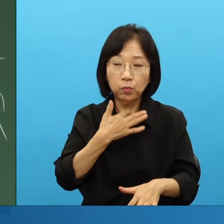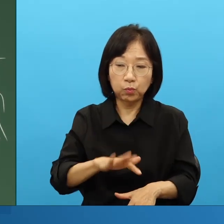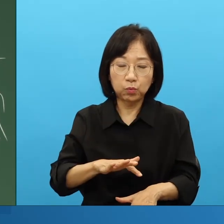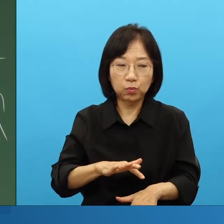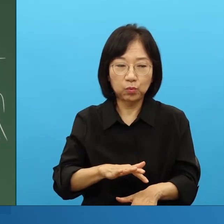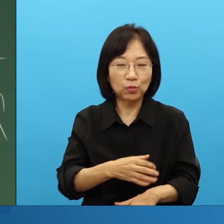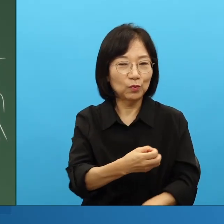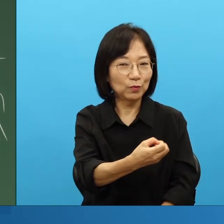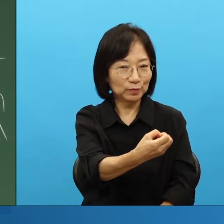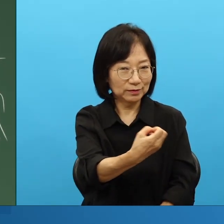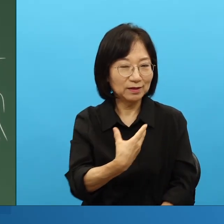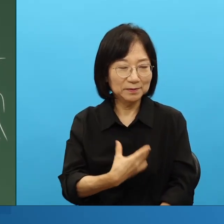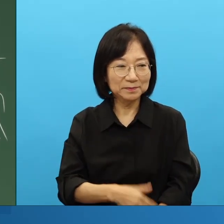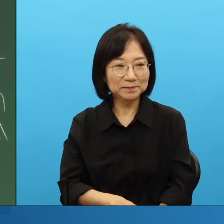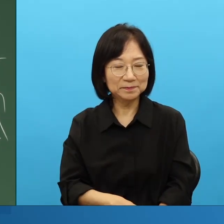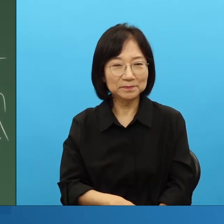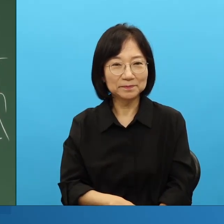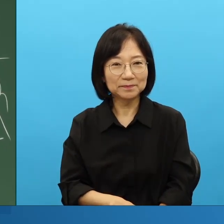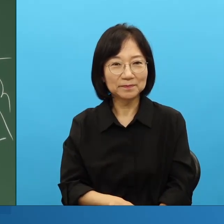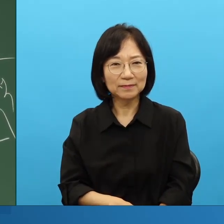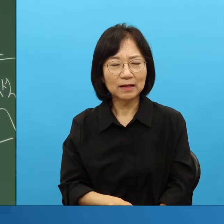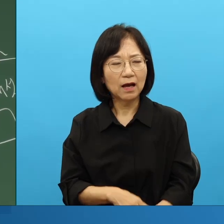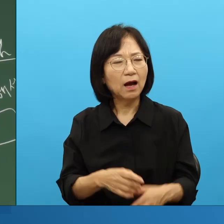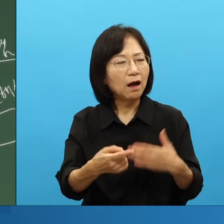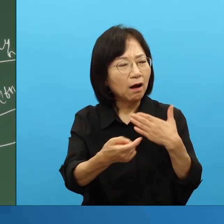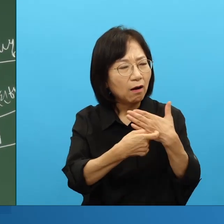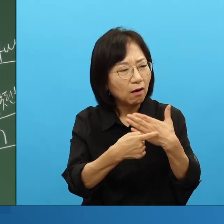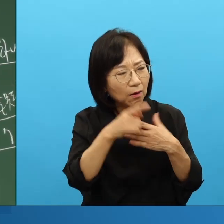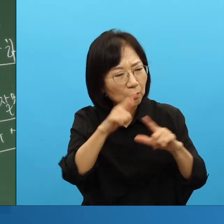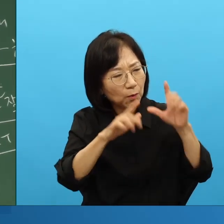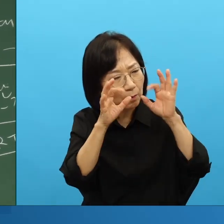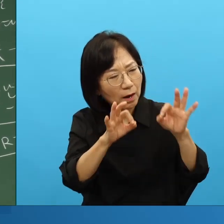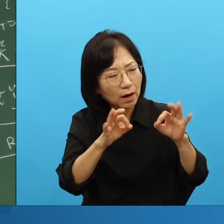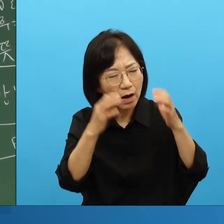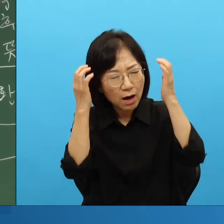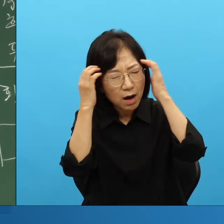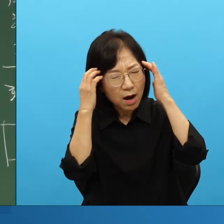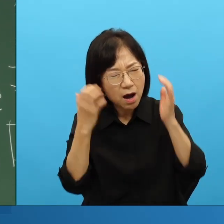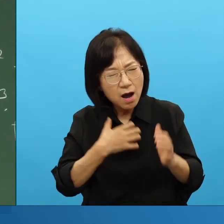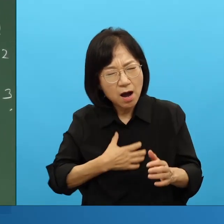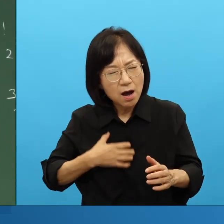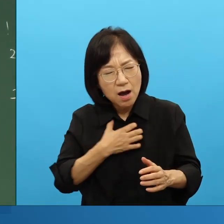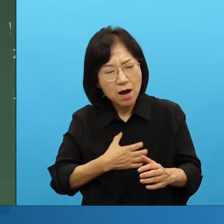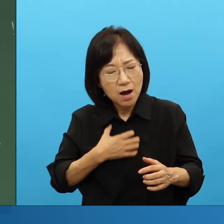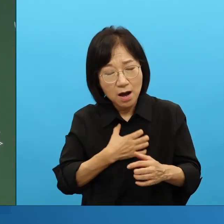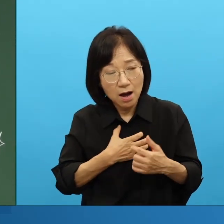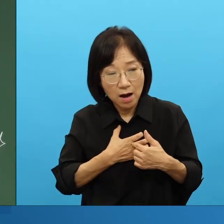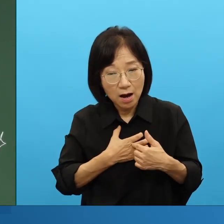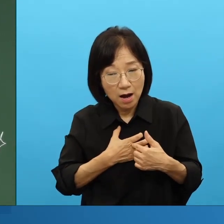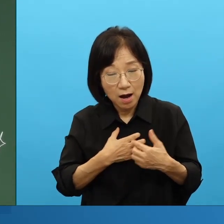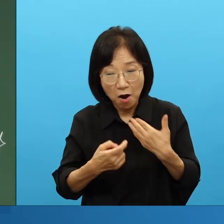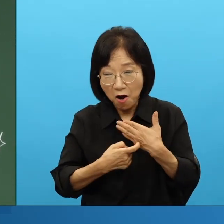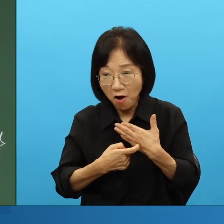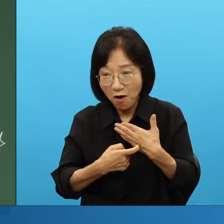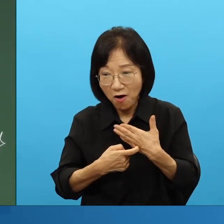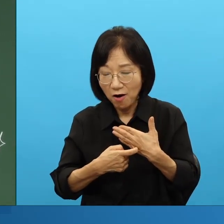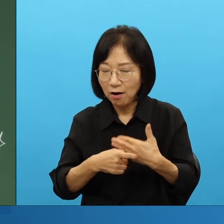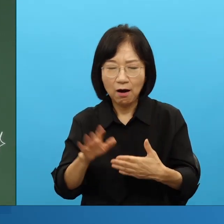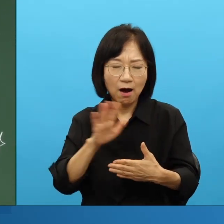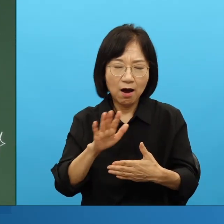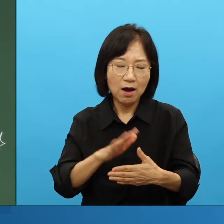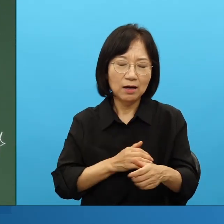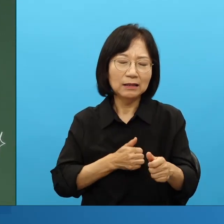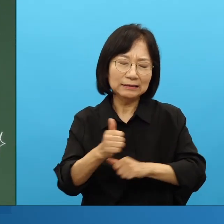后来你们去了天国之后，问一下七名人们，他们会回答，我们一点没有觉得痛苦。 여러분이 환난 온 것처럼 보이지만은 여러분의 전혀 고통이 안 돼 이길 수 있습니다, 우리는요. 답을 갖고